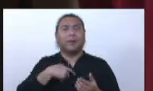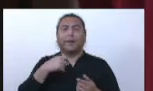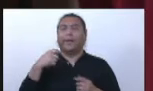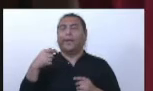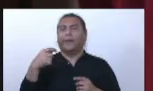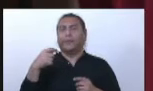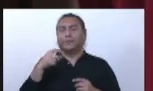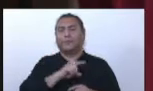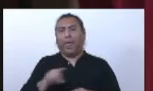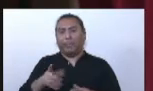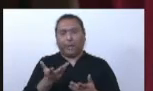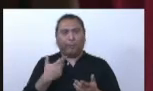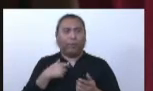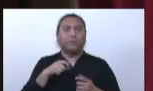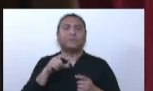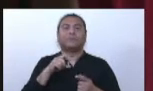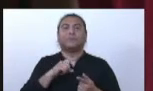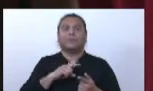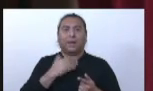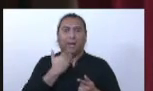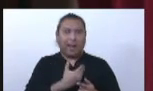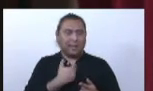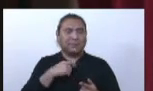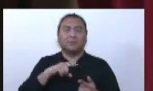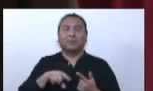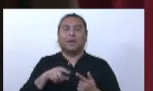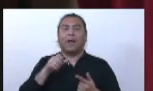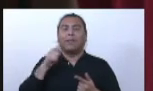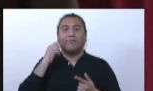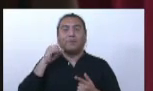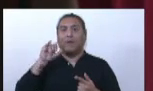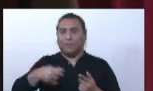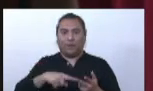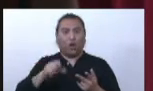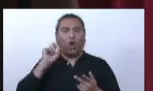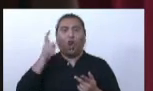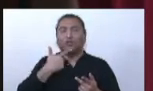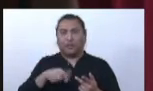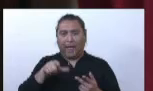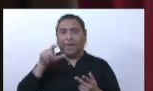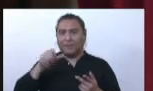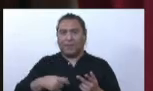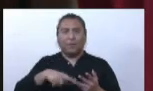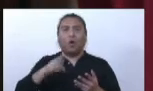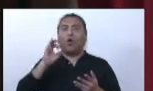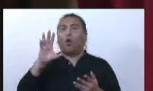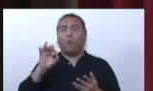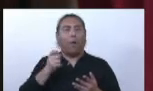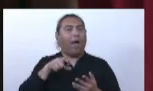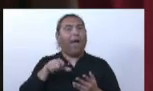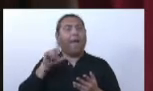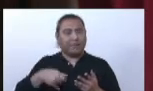Negativo, señor secretario. Negativo Castillo, gracias. Catalfarma afirmativo, Clos afirmativo, Cobos negativo,